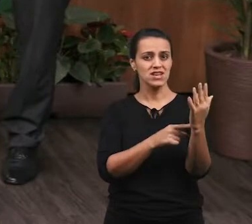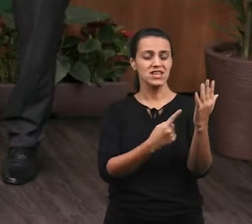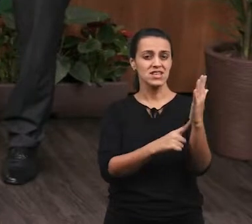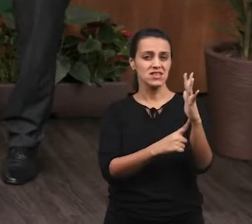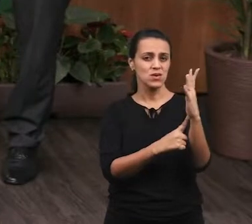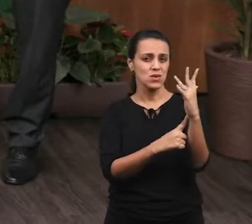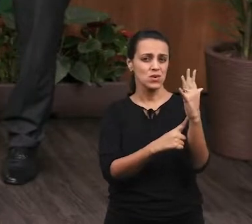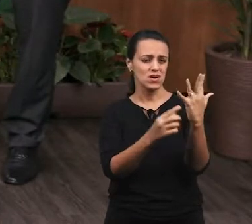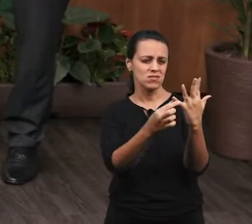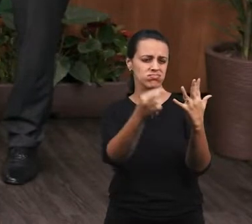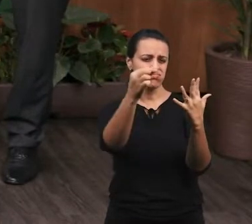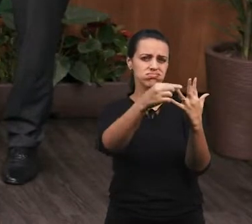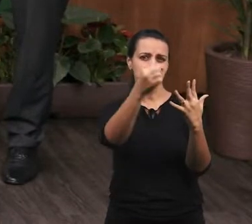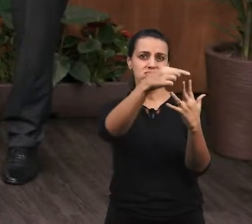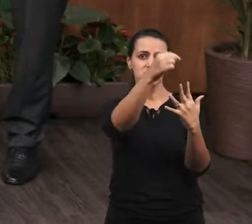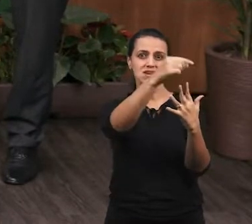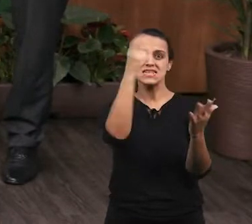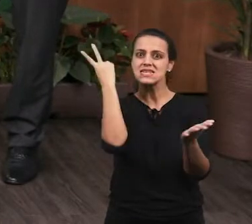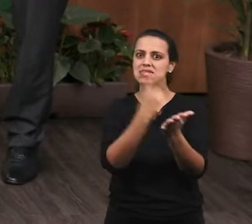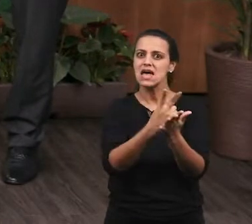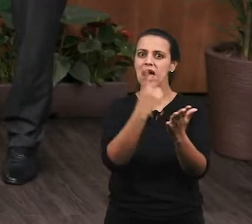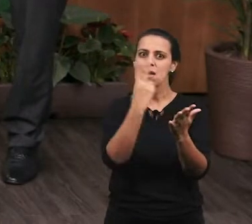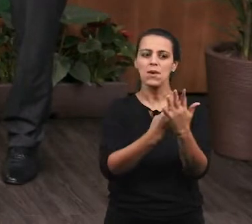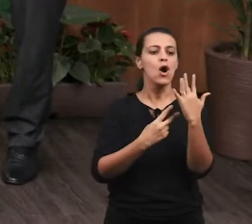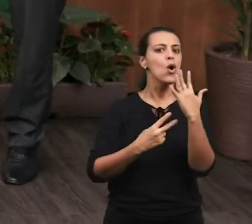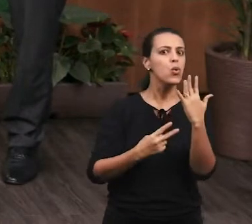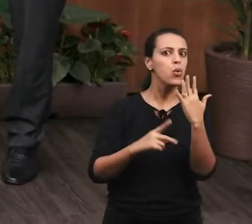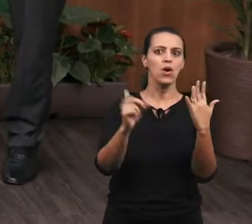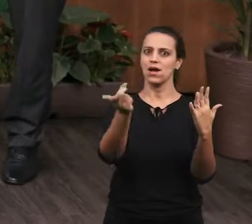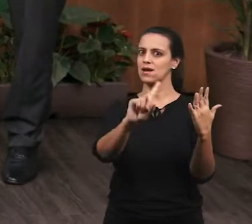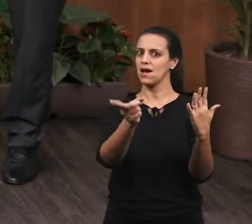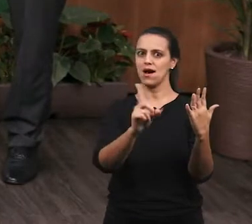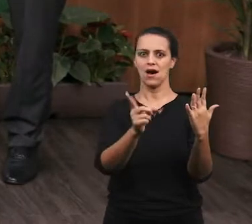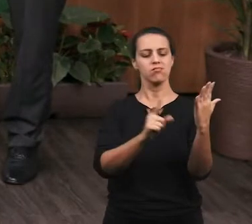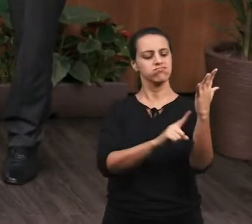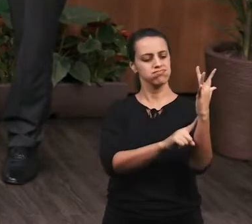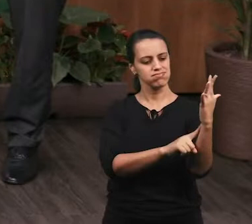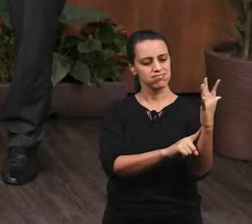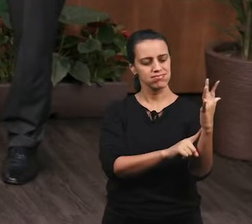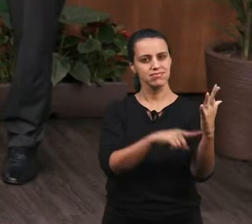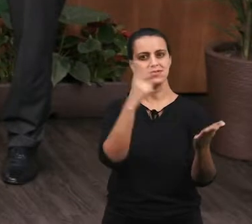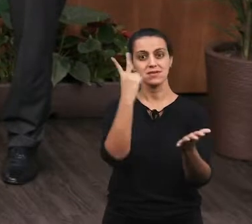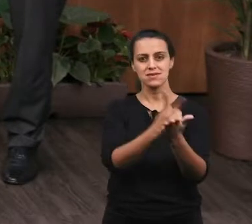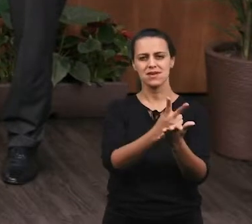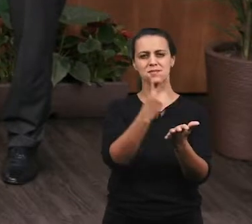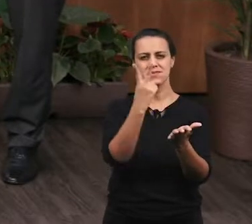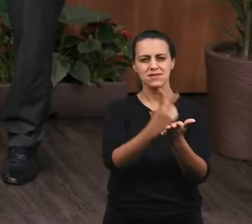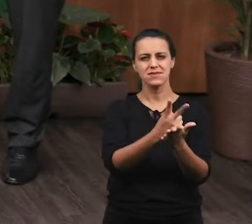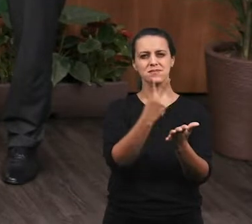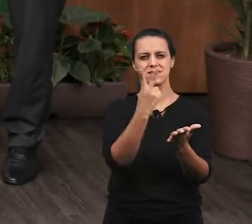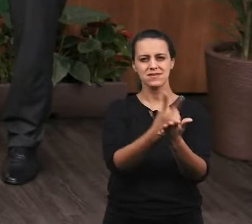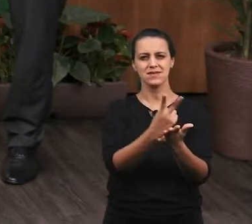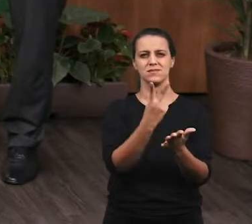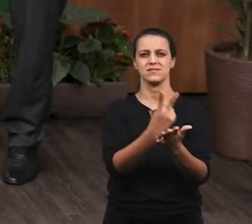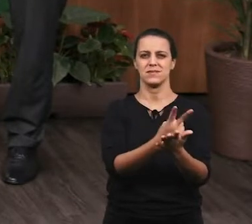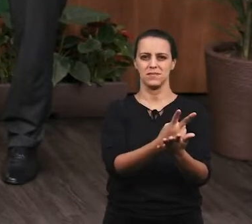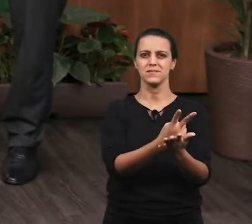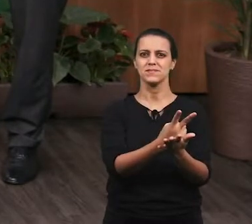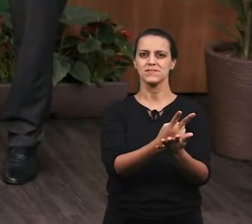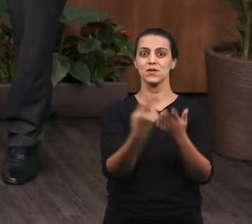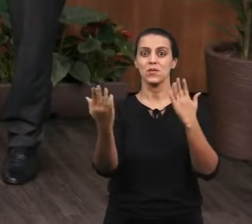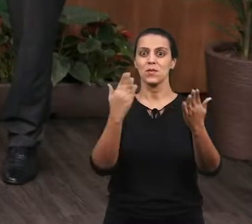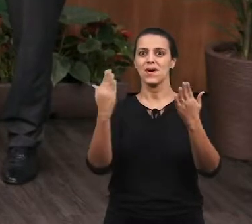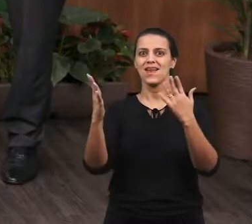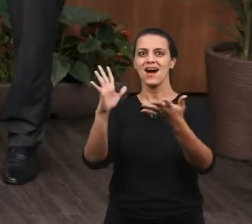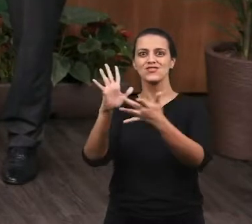чей свет светил постоянно, что пророчески, чудесным образом говорит о